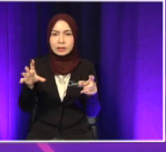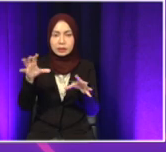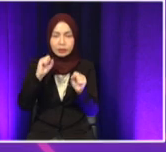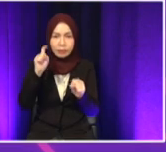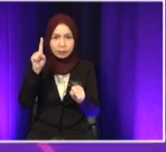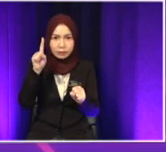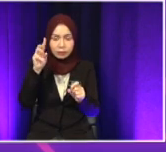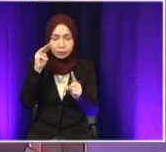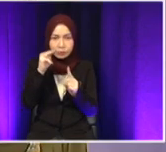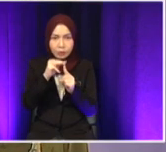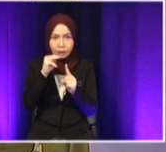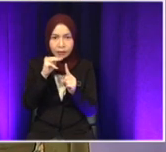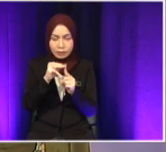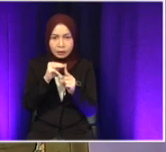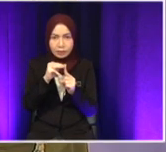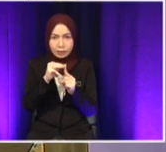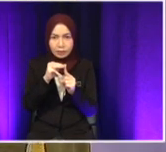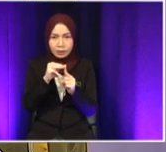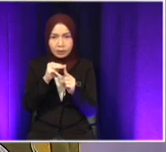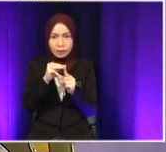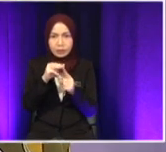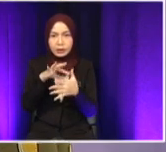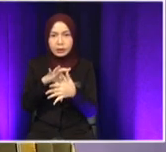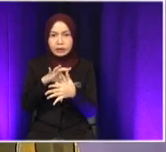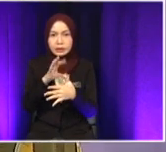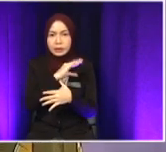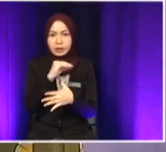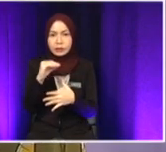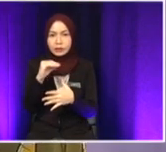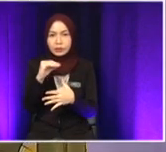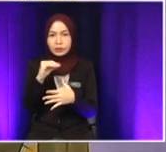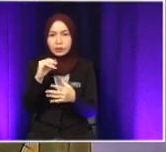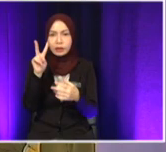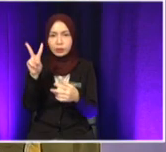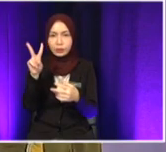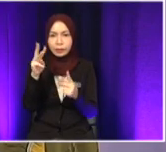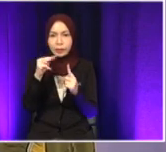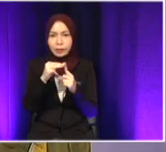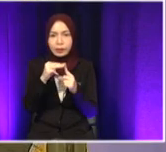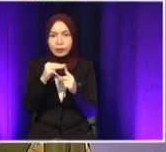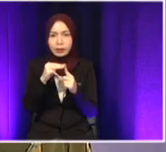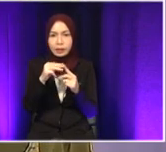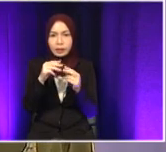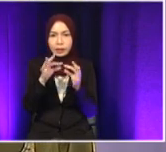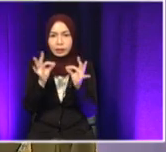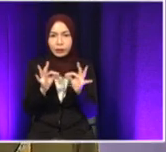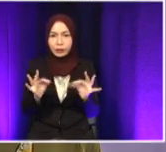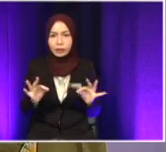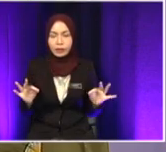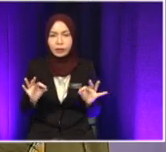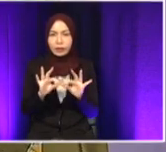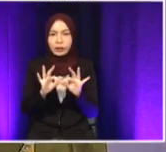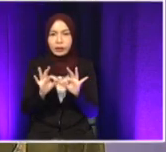dua markah untuk uraian 3 markah untuk uraian lengkap dan markah yang terakhir untuk